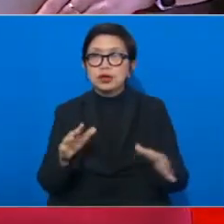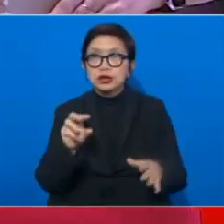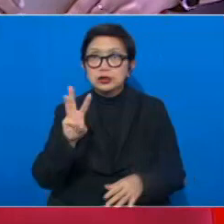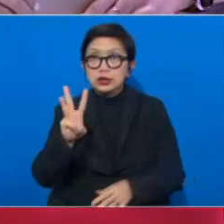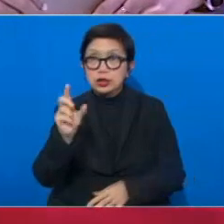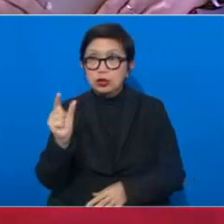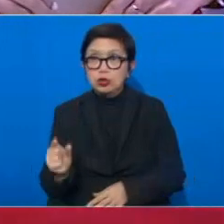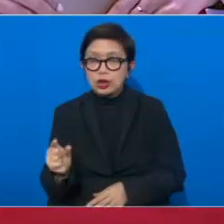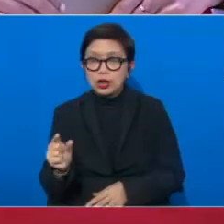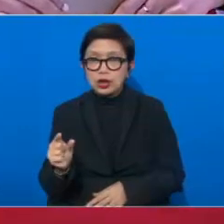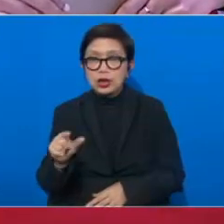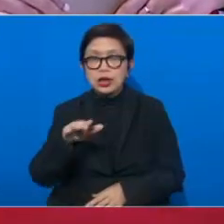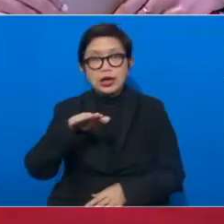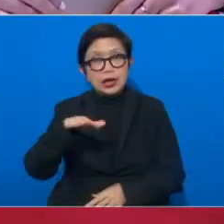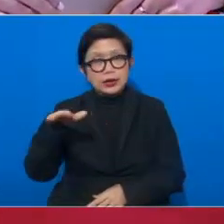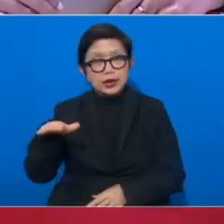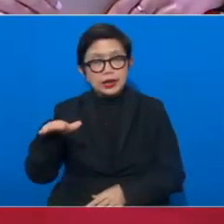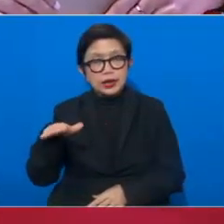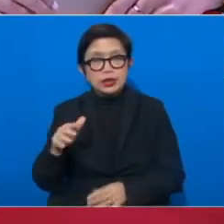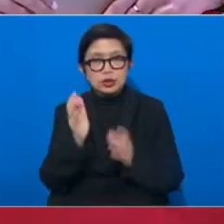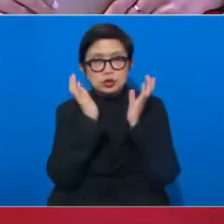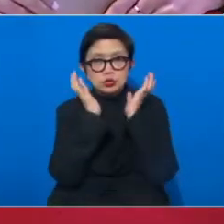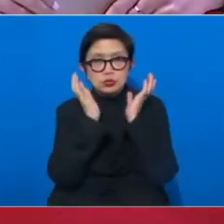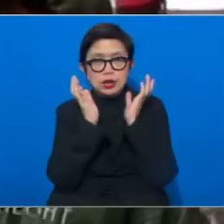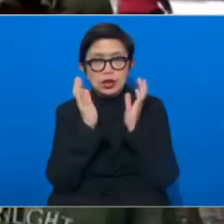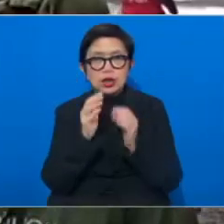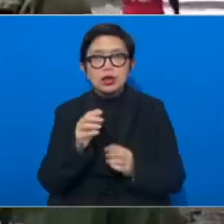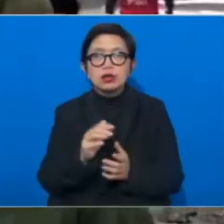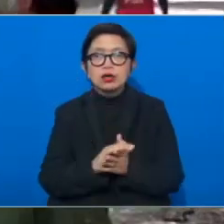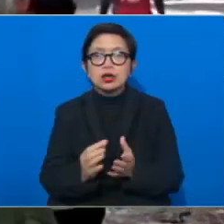anak di Subang tewas terbakar di dalam kamar.